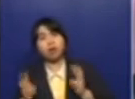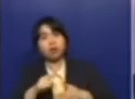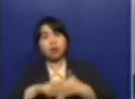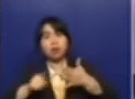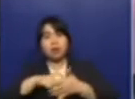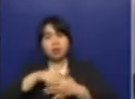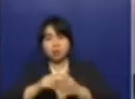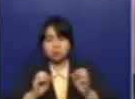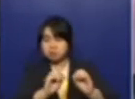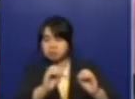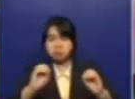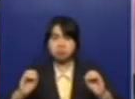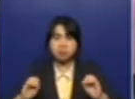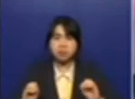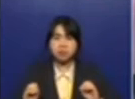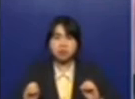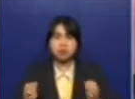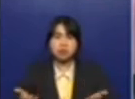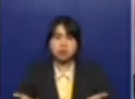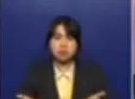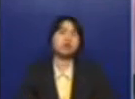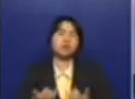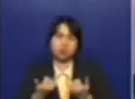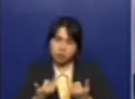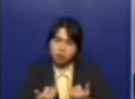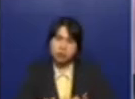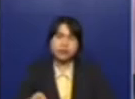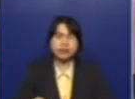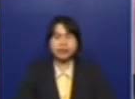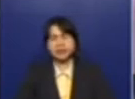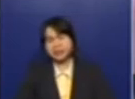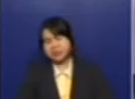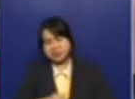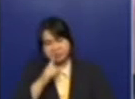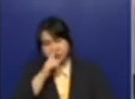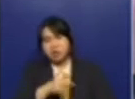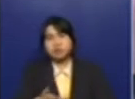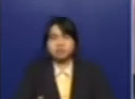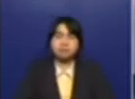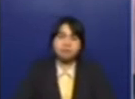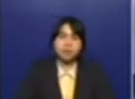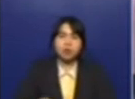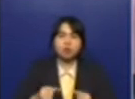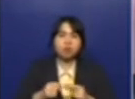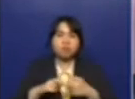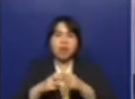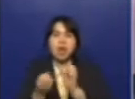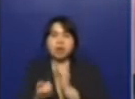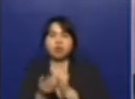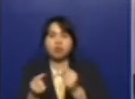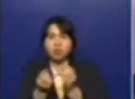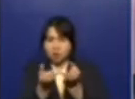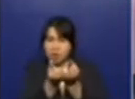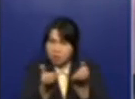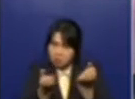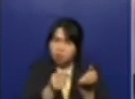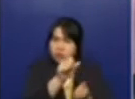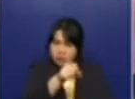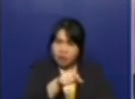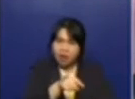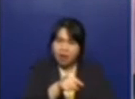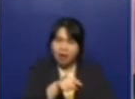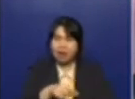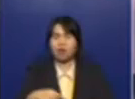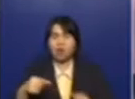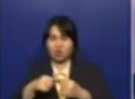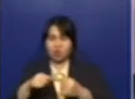างเลยเพราะฉะนั้นสิ่งเหล่านี้เป็นความเบื่อหน่ายในเรื่องของผลกระทบของรัฐธรรมนูญก็ดีเรื่องของ